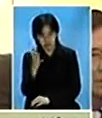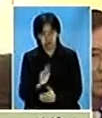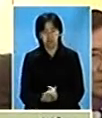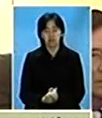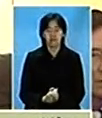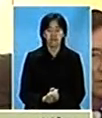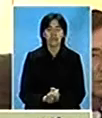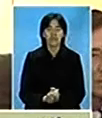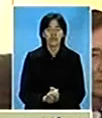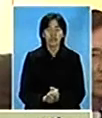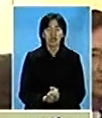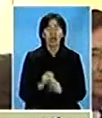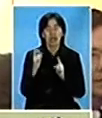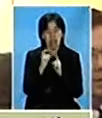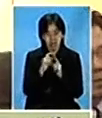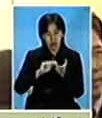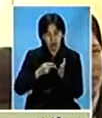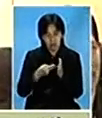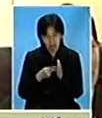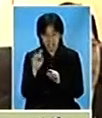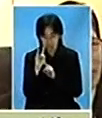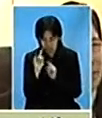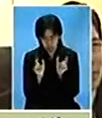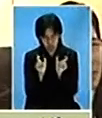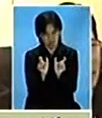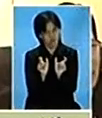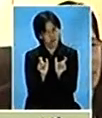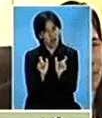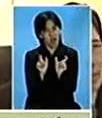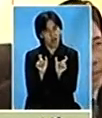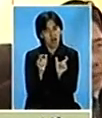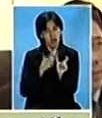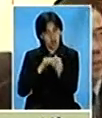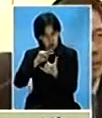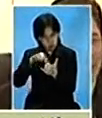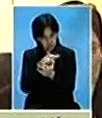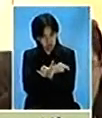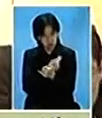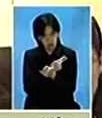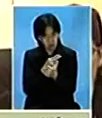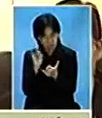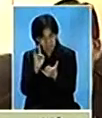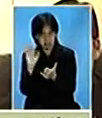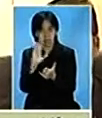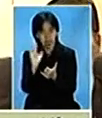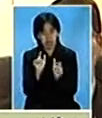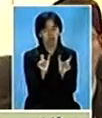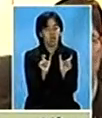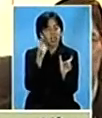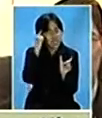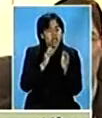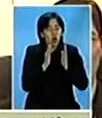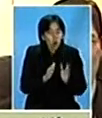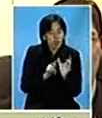บัญญัติคำนิยามแล้วว่าให้เรามีสัตว์ด้วยก็เราไม่ได้รักษาเกี่ยวกับสัตว์เพราะงั้นการแพทย์แผนไทยในที่เราใช้เนี่ยเราก็ใช้ต้องการแ